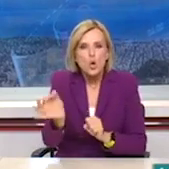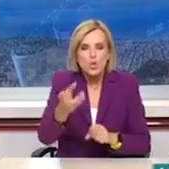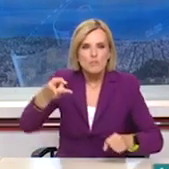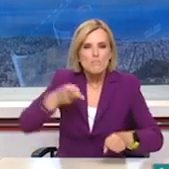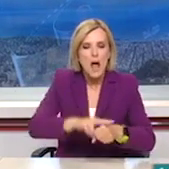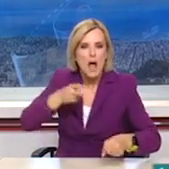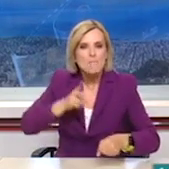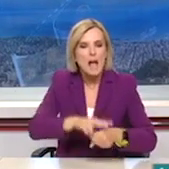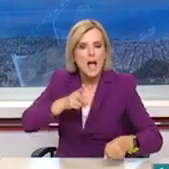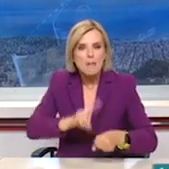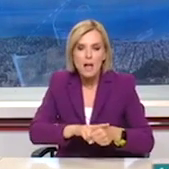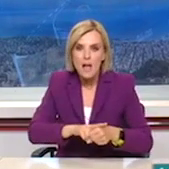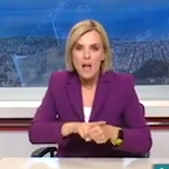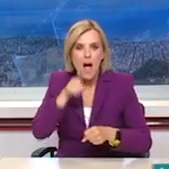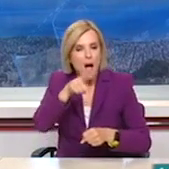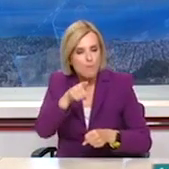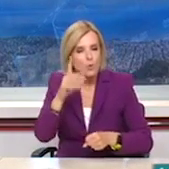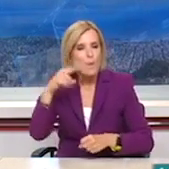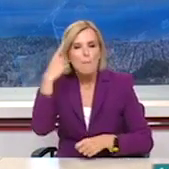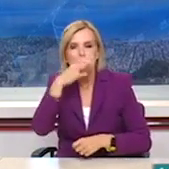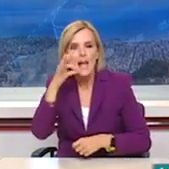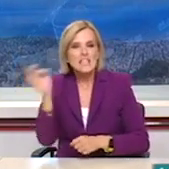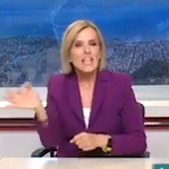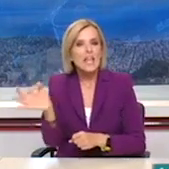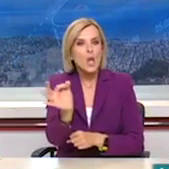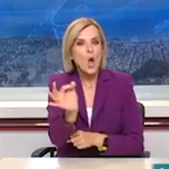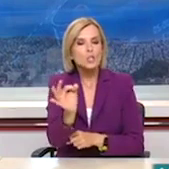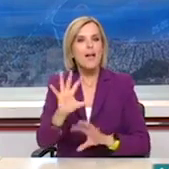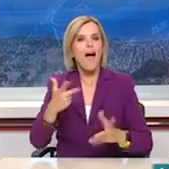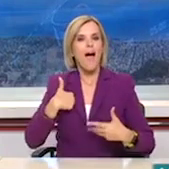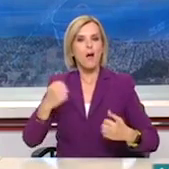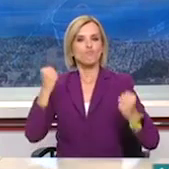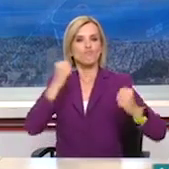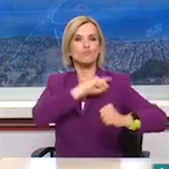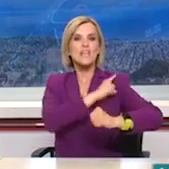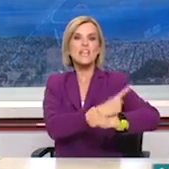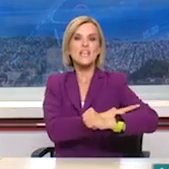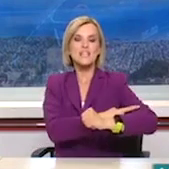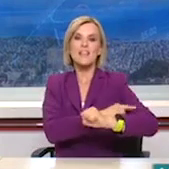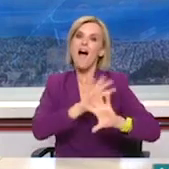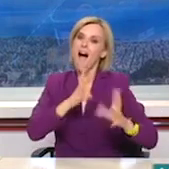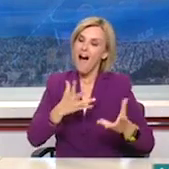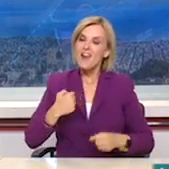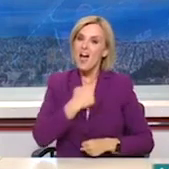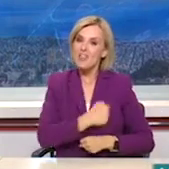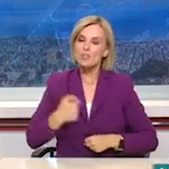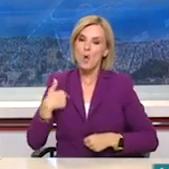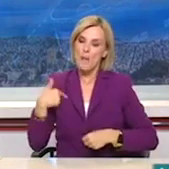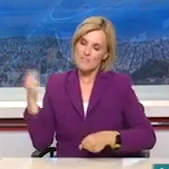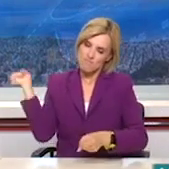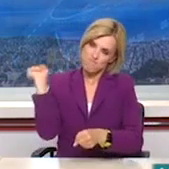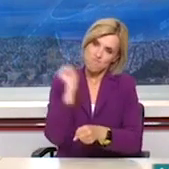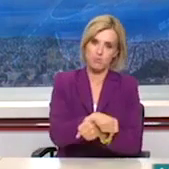Στην πατρίδα μας, παρά τις απώλειες, επιτρέψτε μου να πω και να επαναλάβω, δεν είχε τον τελευταίο λόγο και γι' αυτό δεν του κάνω τη χάρη